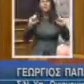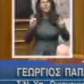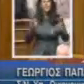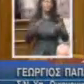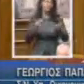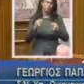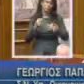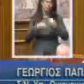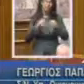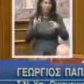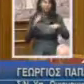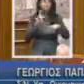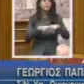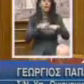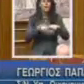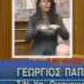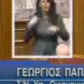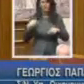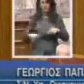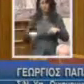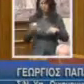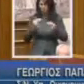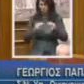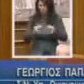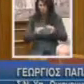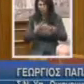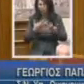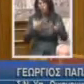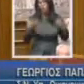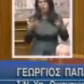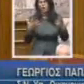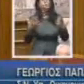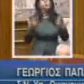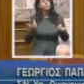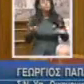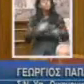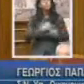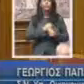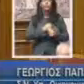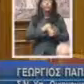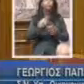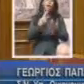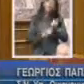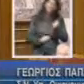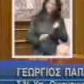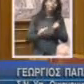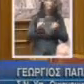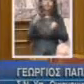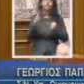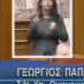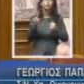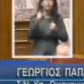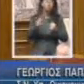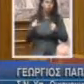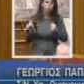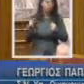Είναι ανάλογη του τεράστιου δημοσιονομικού προβλήματος που έχει η χώρα. Δυστυχώς ξεκινάμε από ένα έλλειμμα 30 δις, 12,7%. Με